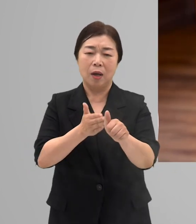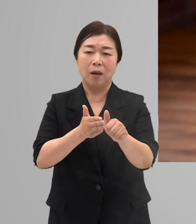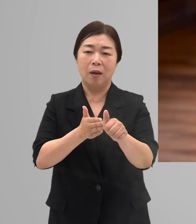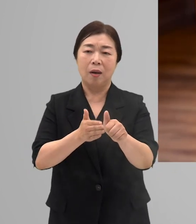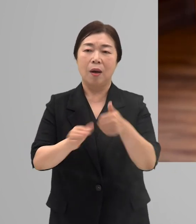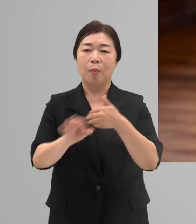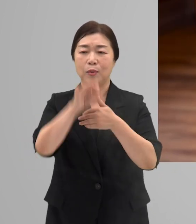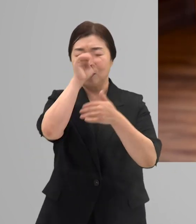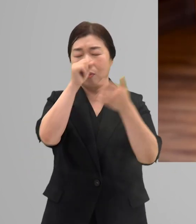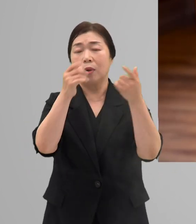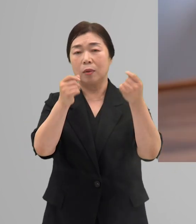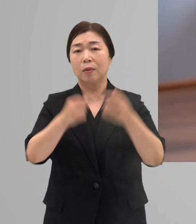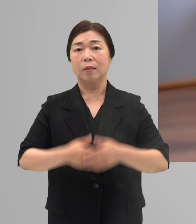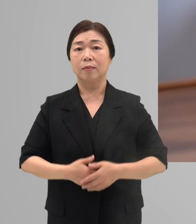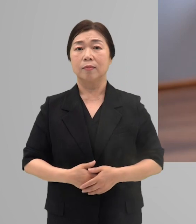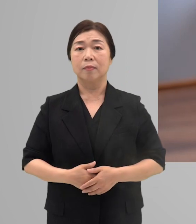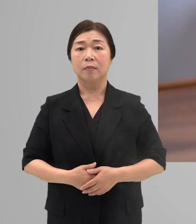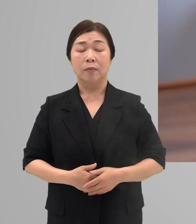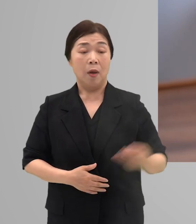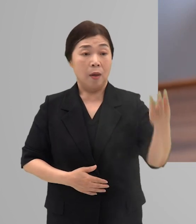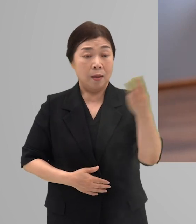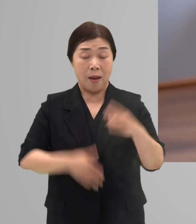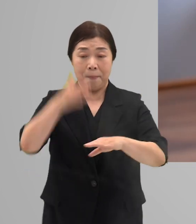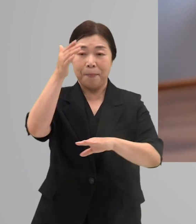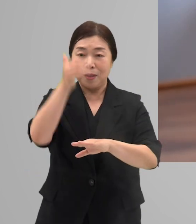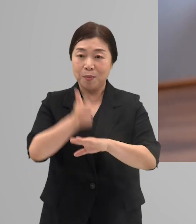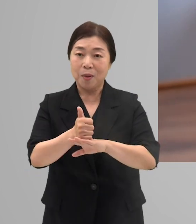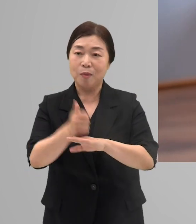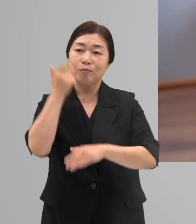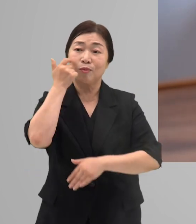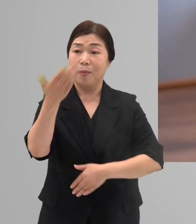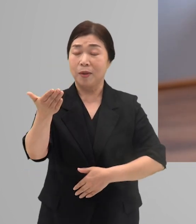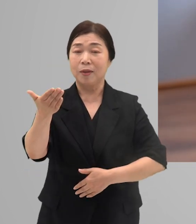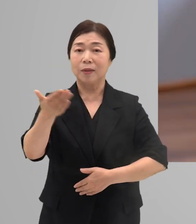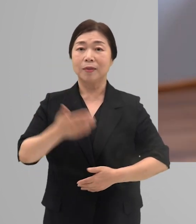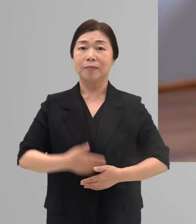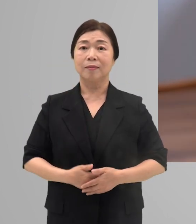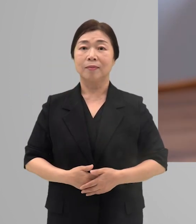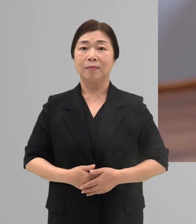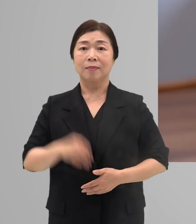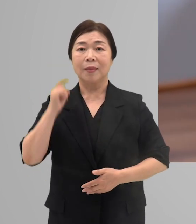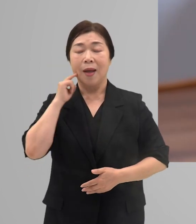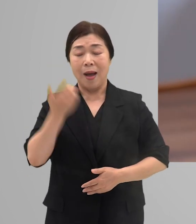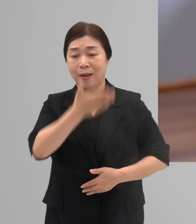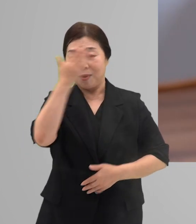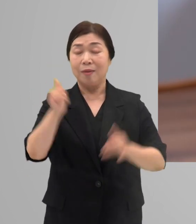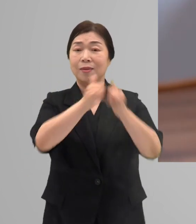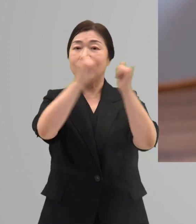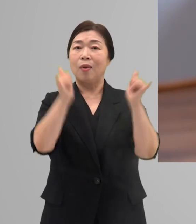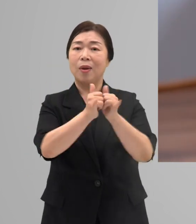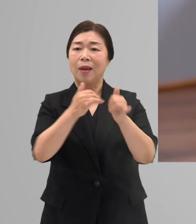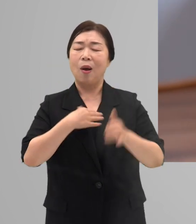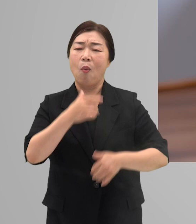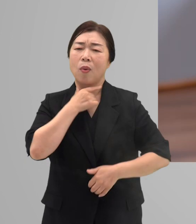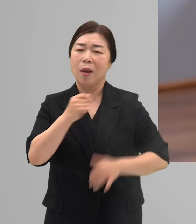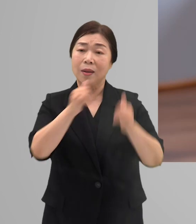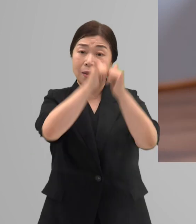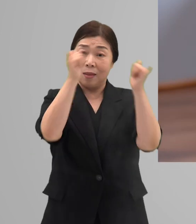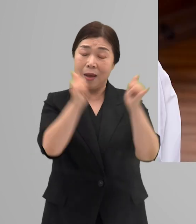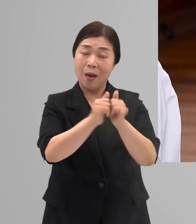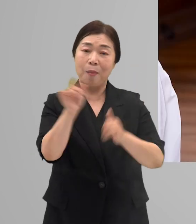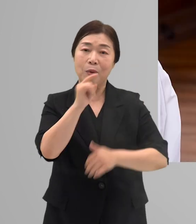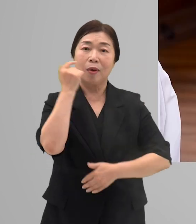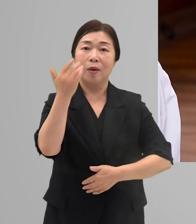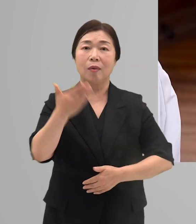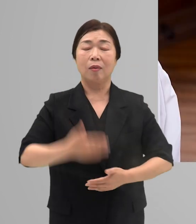좋겠다라는 생각이 들었습니다. 그리고 또 3분께 마지막으로 여쭤보고 싶은 게 있는데 아름다운 사회, 내가 바라는 사회가